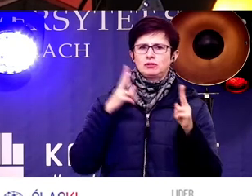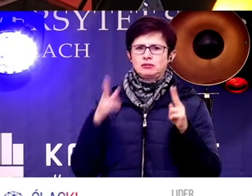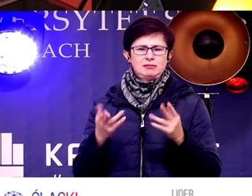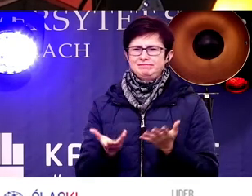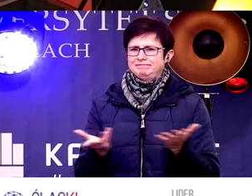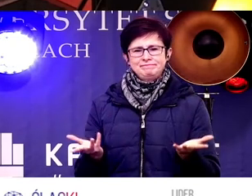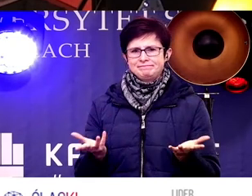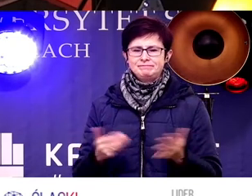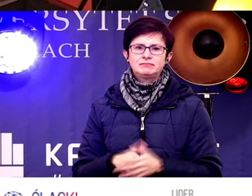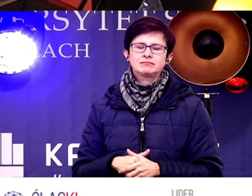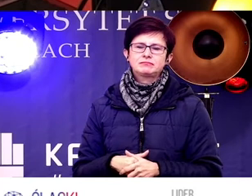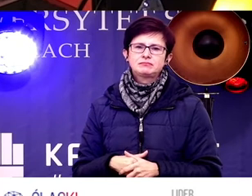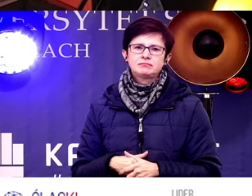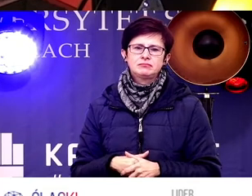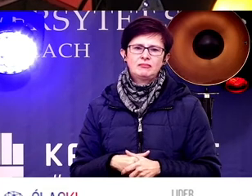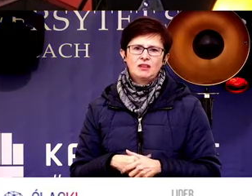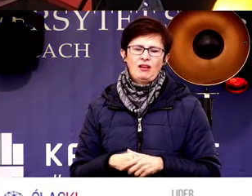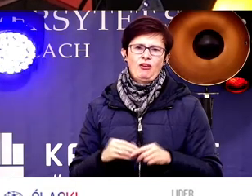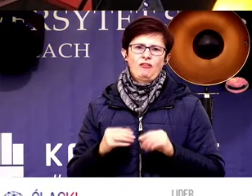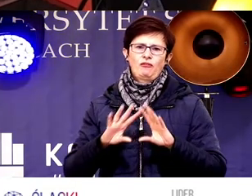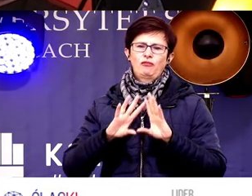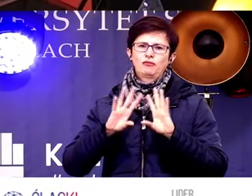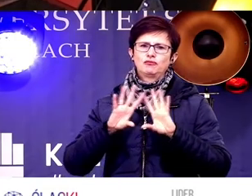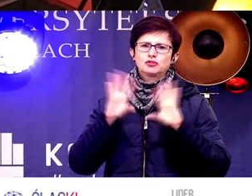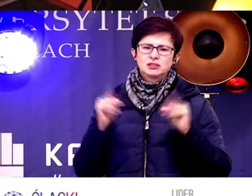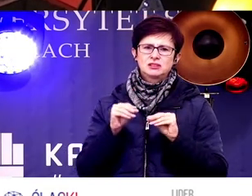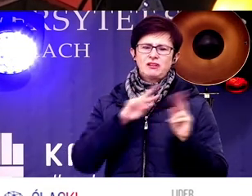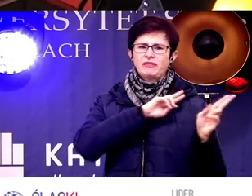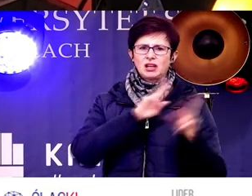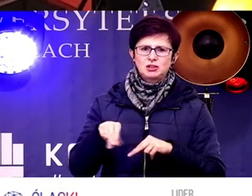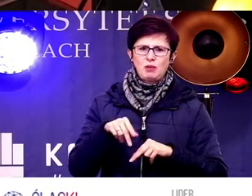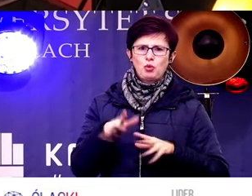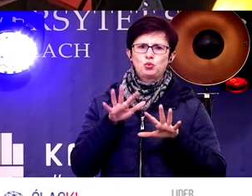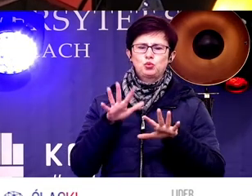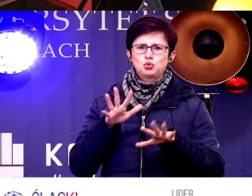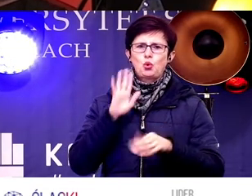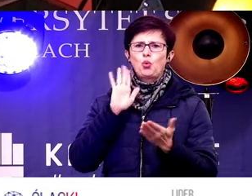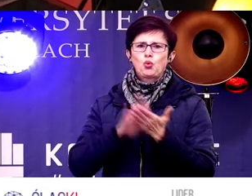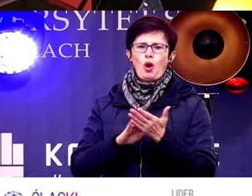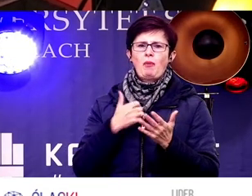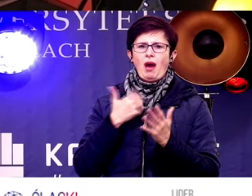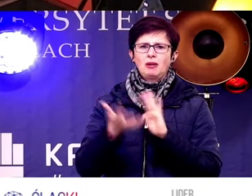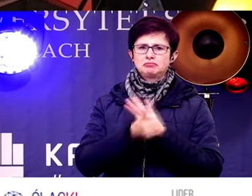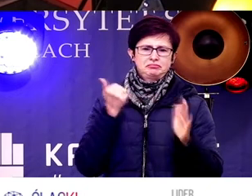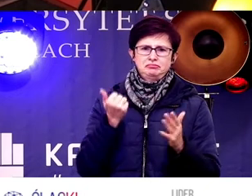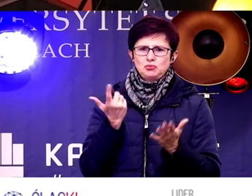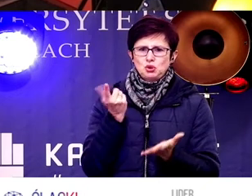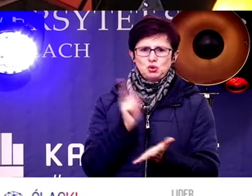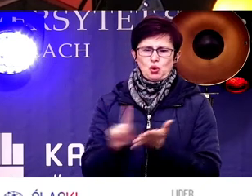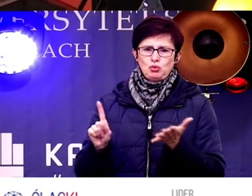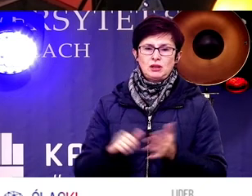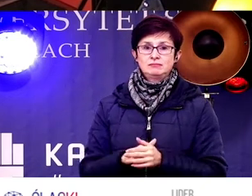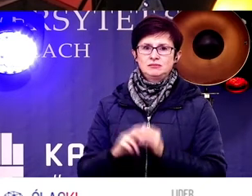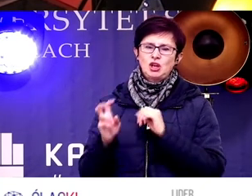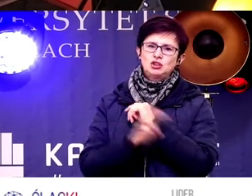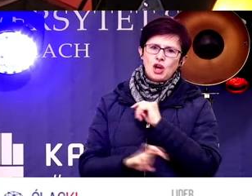Więc rzeczywiście wszyscy wracamy z dość długim urlopem, którego nie mieliśmy czasu wziąć. Taki